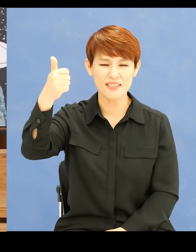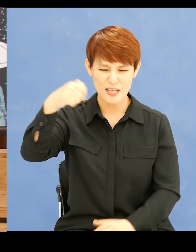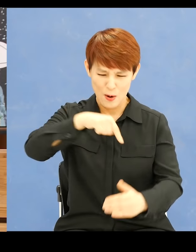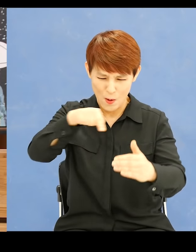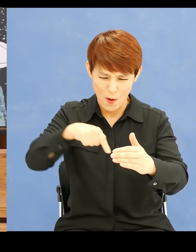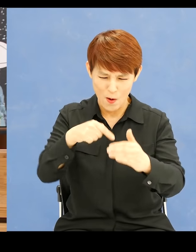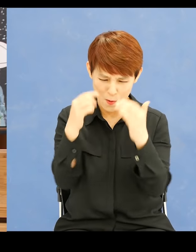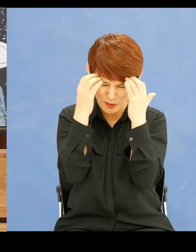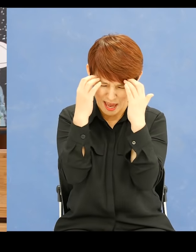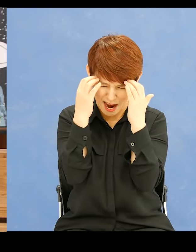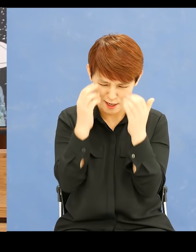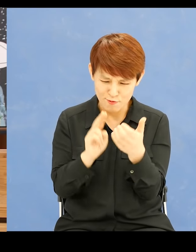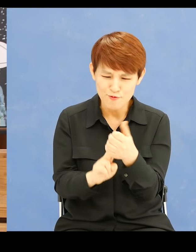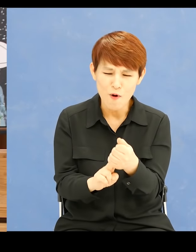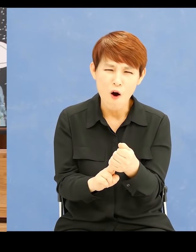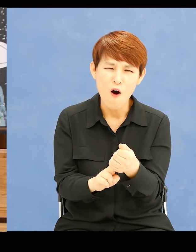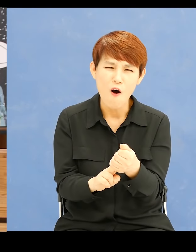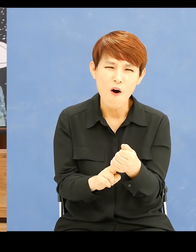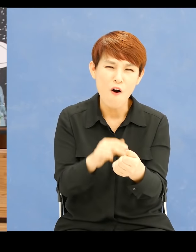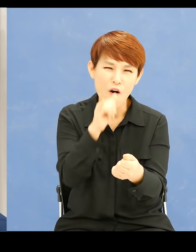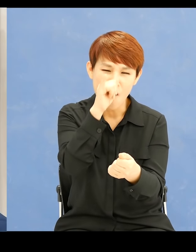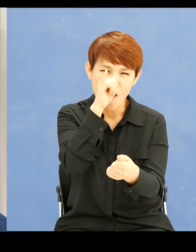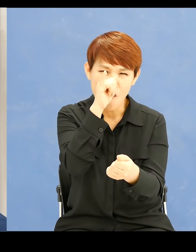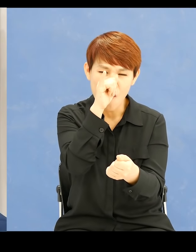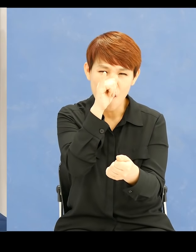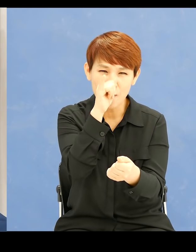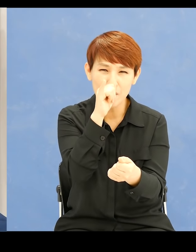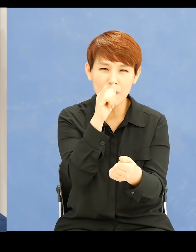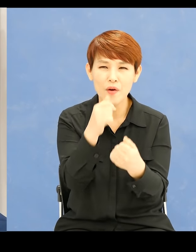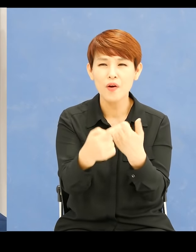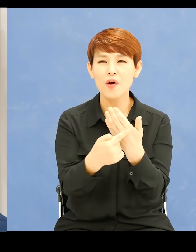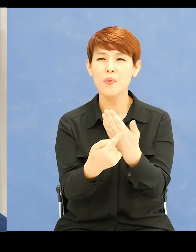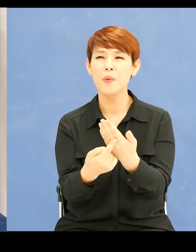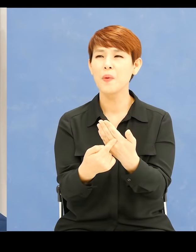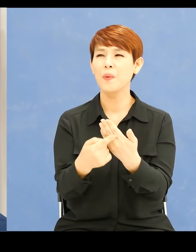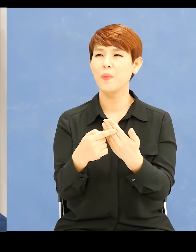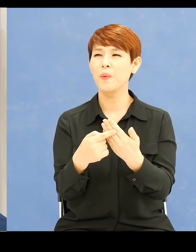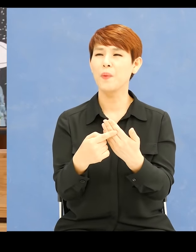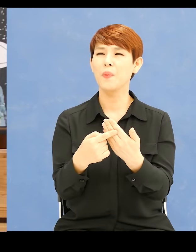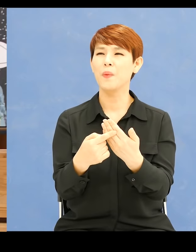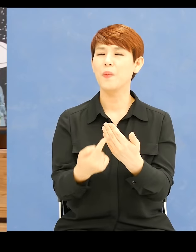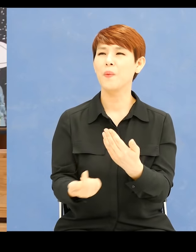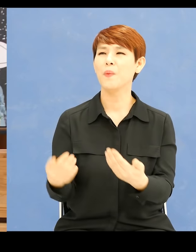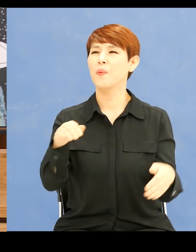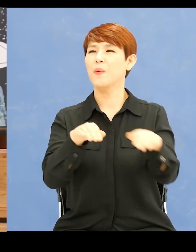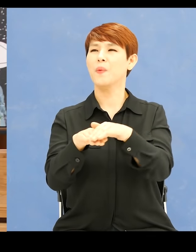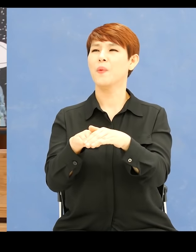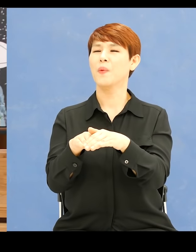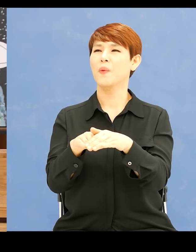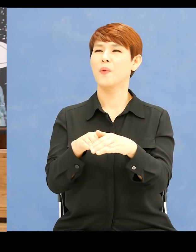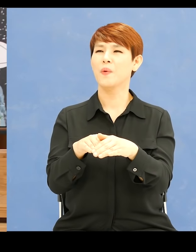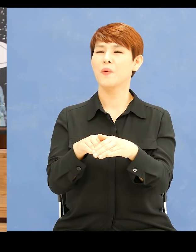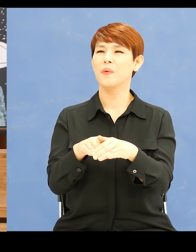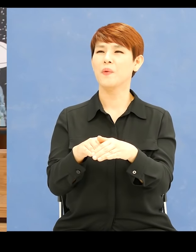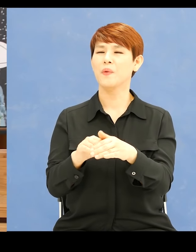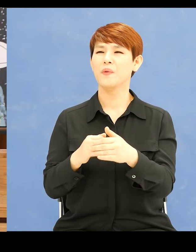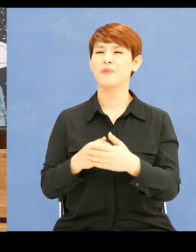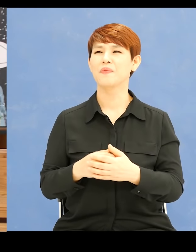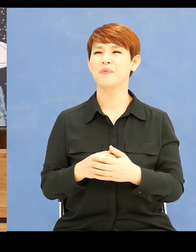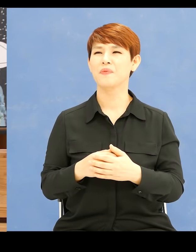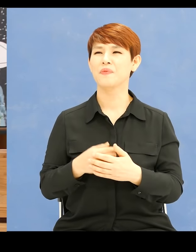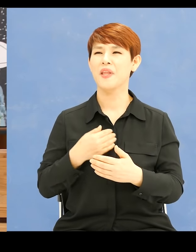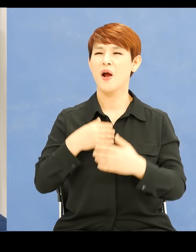홀돌 말려서 그 안에 있는 것 안 보이는 못 보는 50권짜리들인데 티가 안 나게 포장이 돌돌 말아서 그 풀기가 더 힘든 사람들이거든요. 진짜 그렇겠네요.